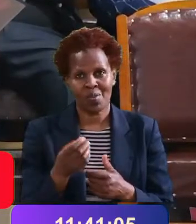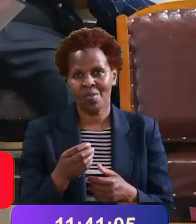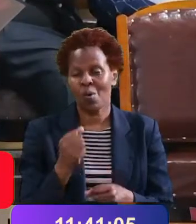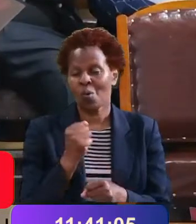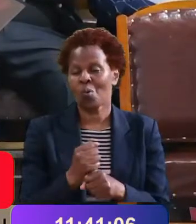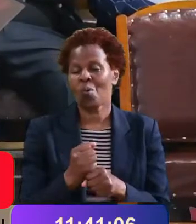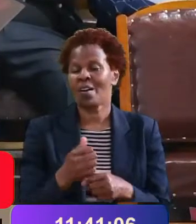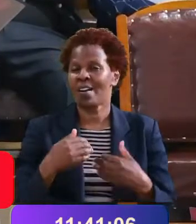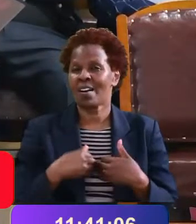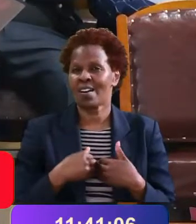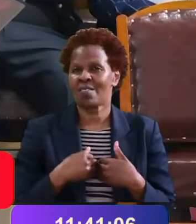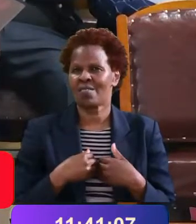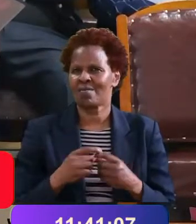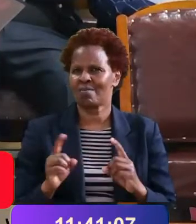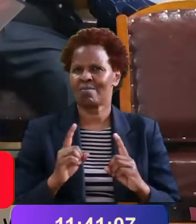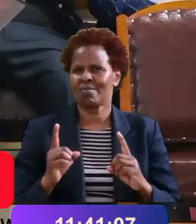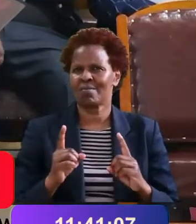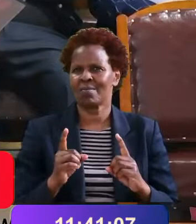mambo